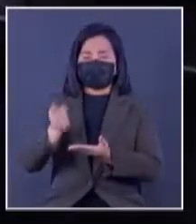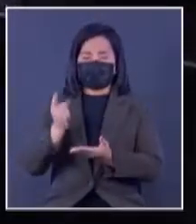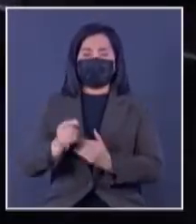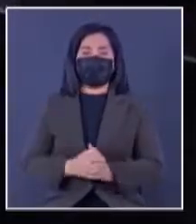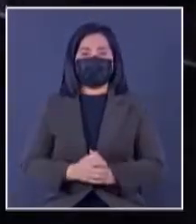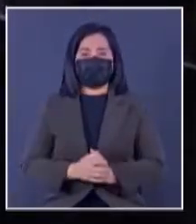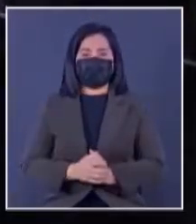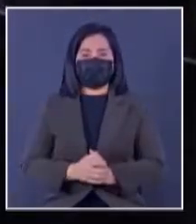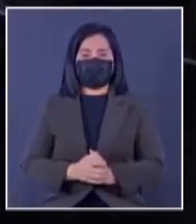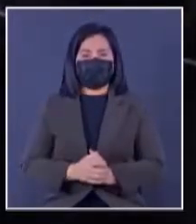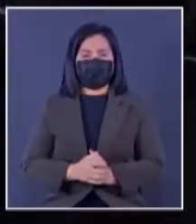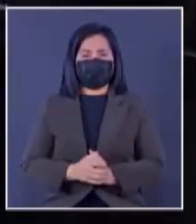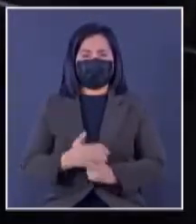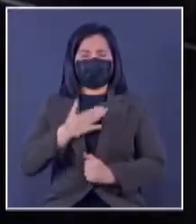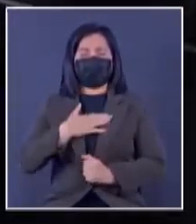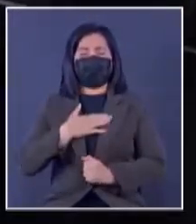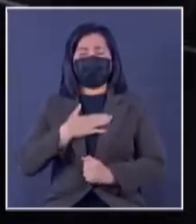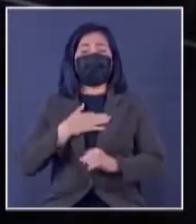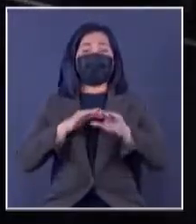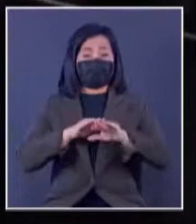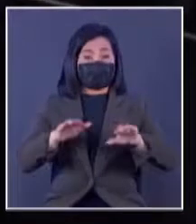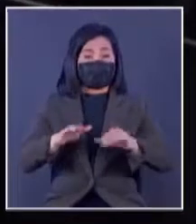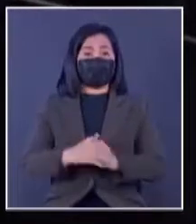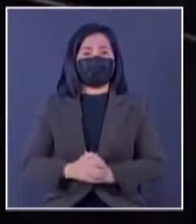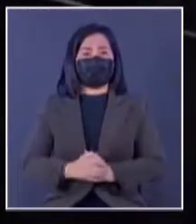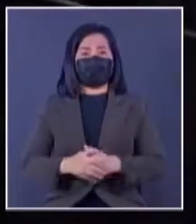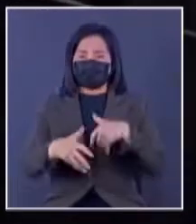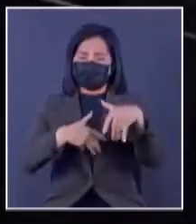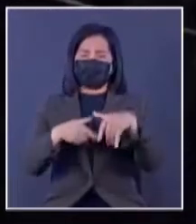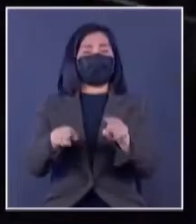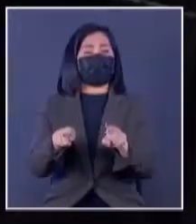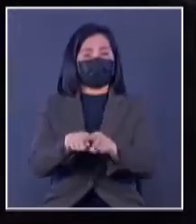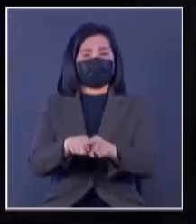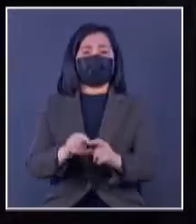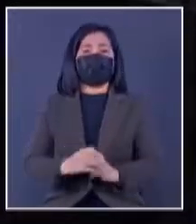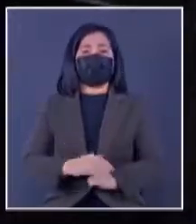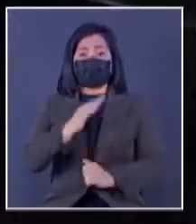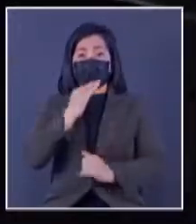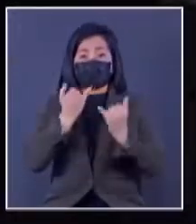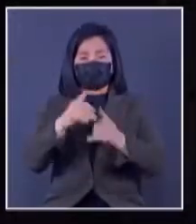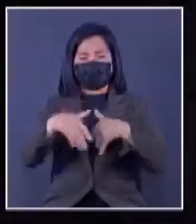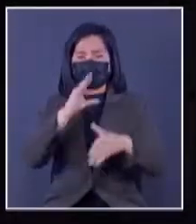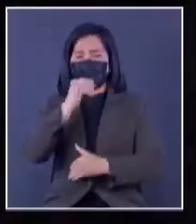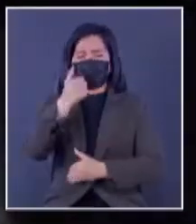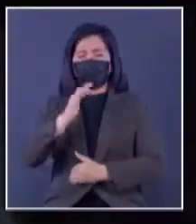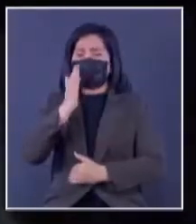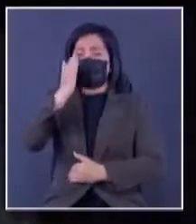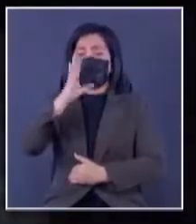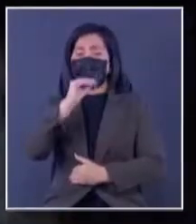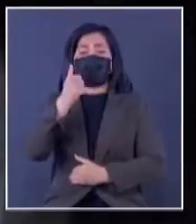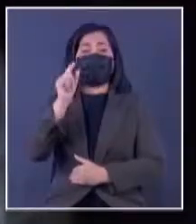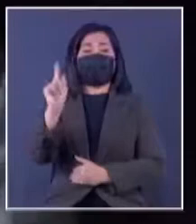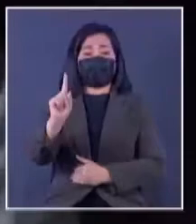แล้วอยู่ที่บ้านหนูเป็นเด็กคนหนึ่งซึ่งเรียกตัวเองประชาชนถ้าวันนี้เราพูดไม่ได้เลือกจะพูดได้เมื่อไหร่หรอ